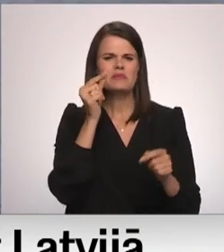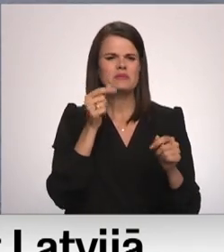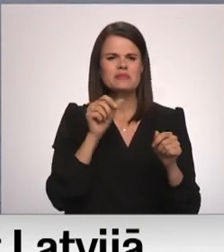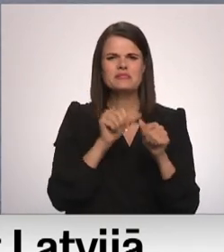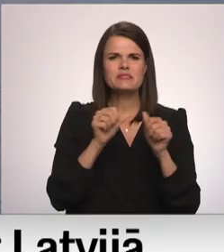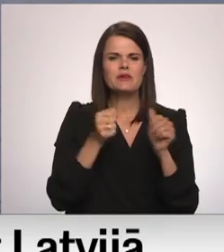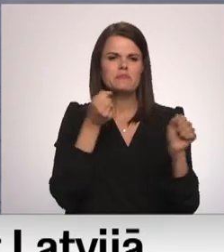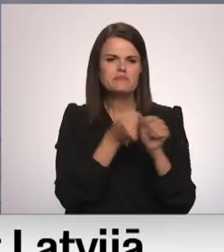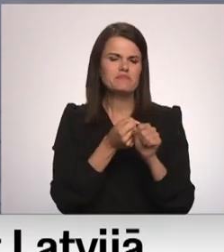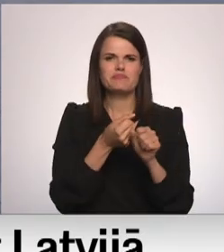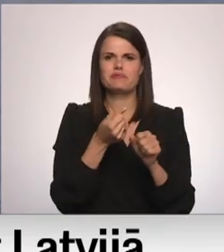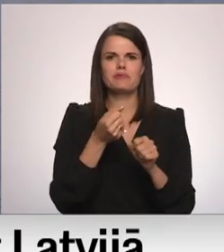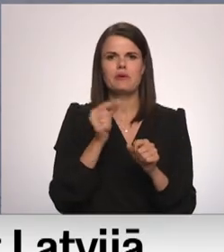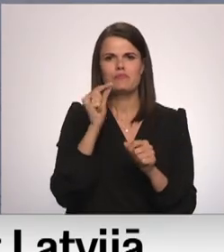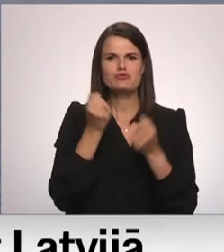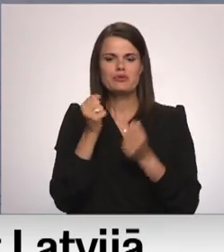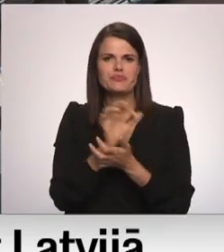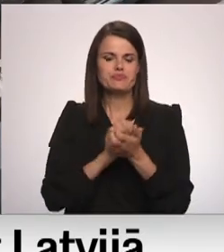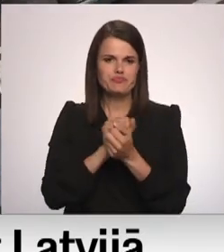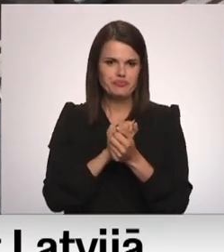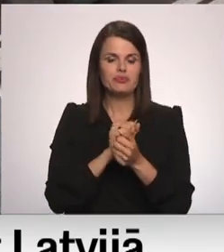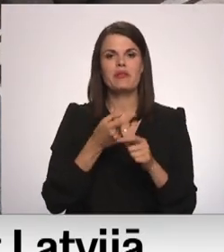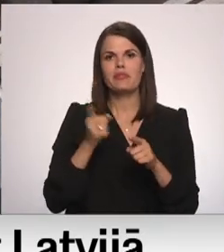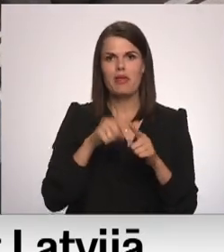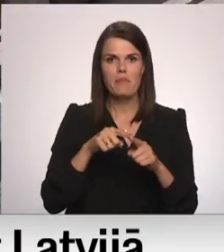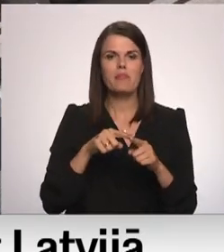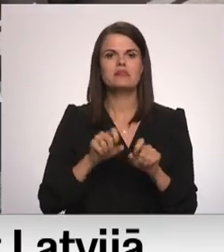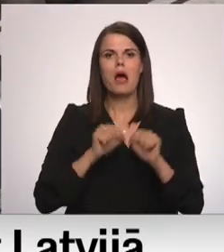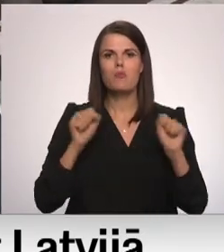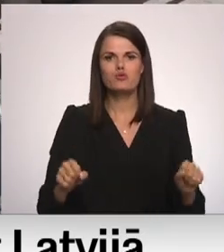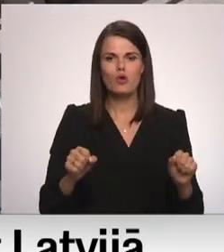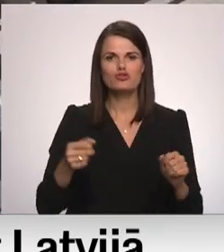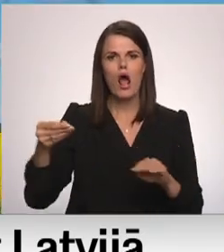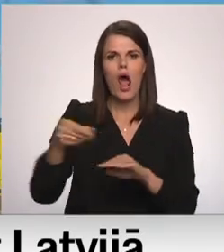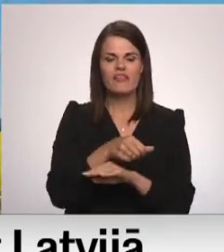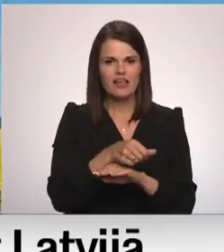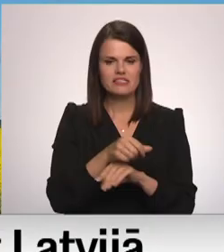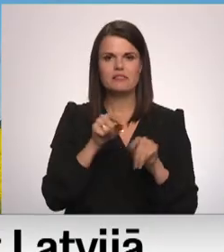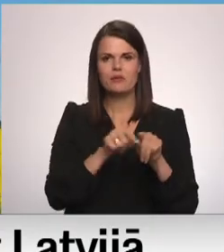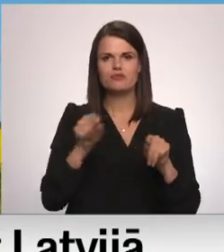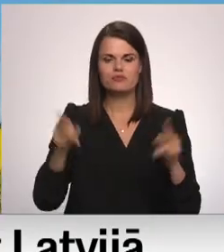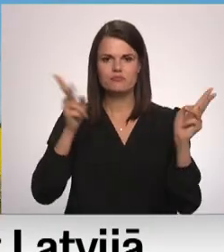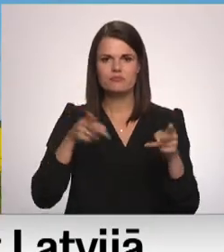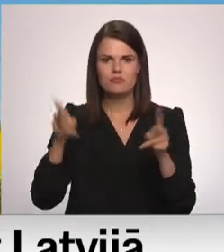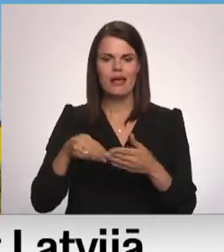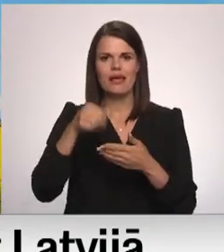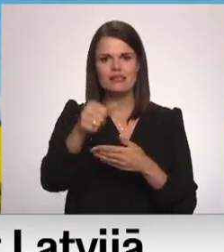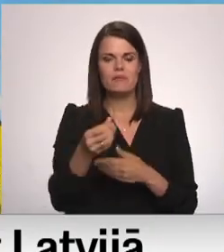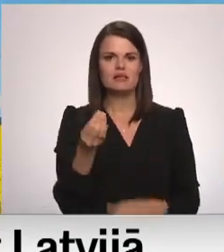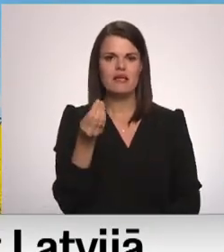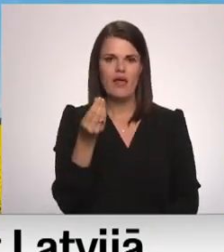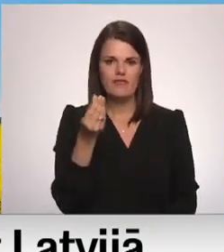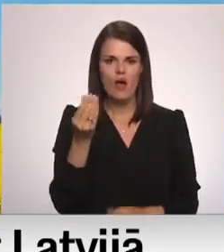ar salīdzinoši niecīgiem auto bojājumiem. Līdz ar to arī apdrošināšanas atlīdzībās šajos negadījumos izmaksātās